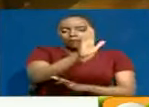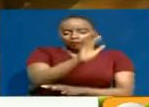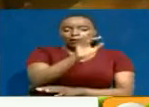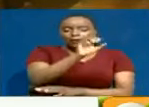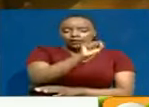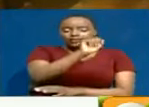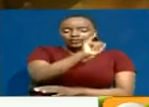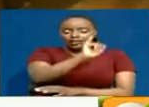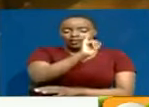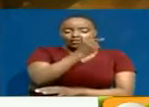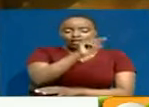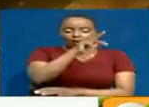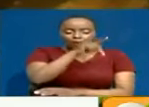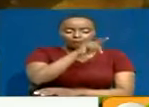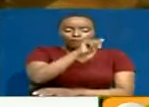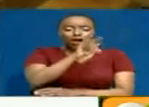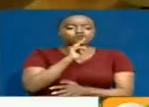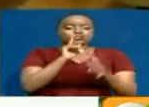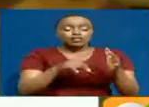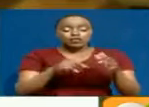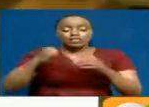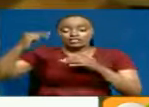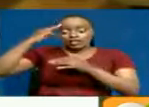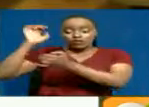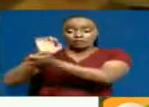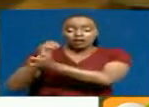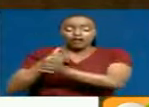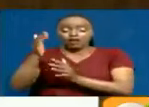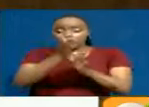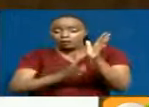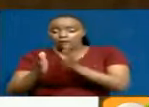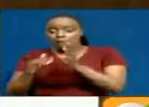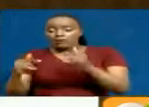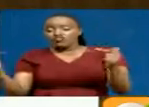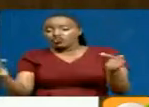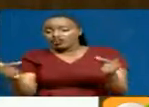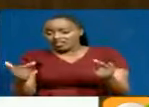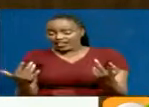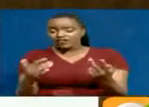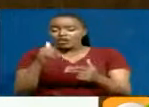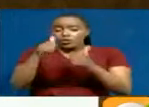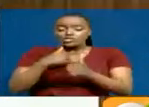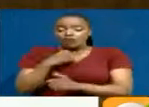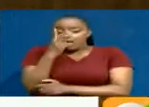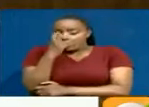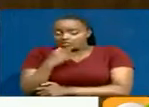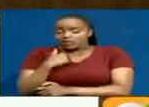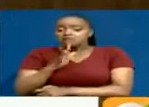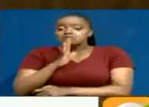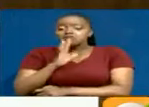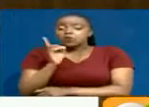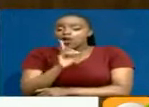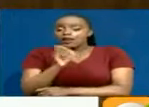Kanchori Saitapau, aliyesema kuwa tayari upande wa mashtaka umeandaa mashtaka ya uchochezi anayodai kutamka